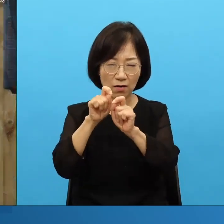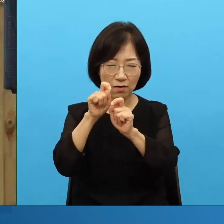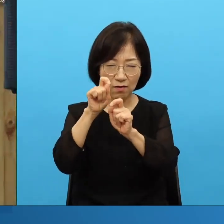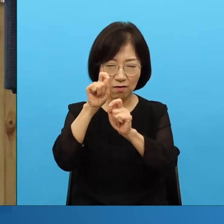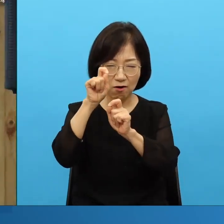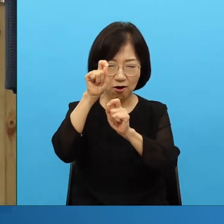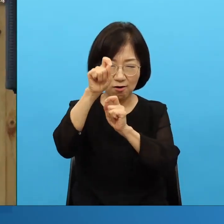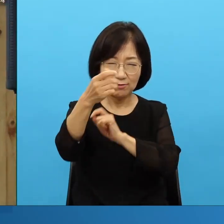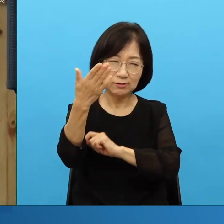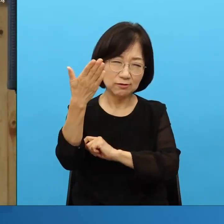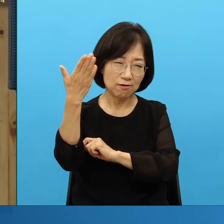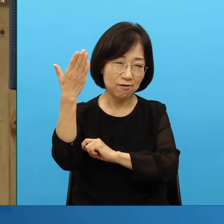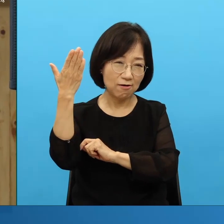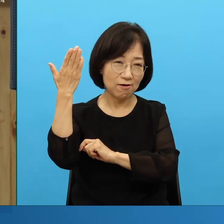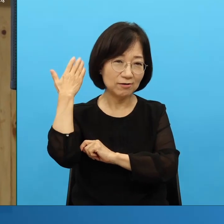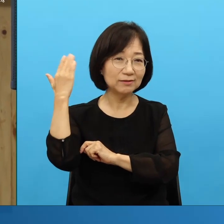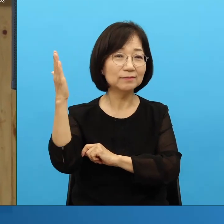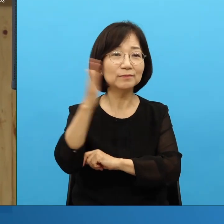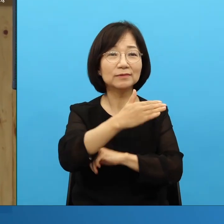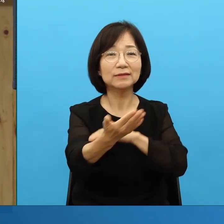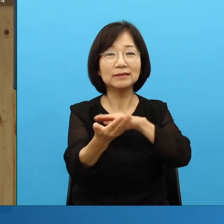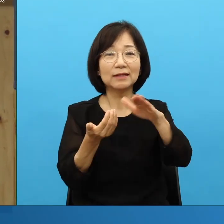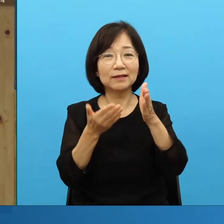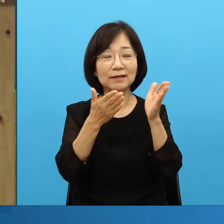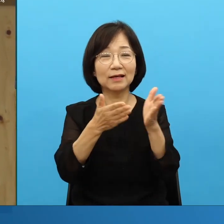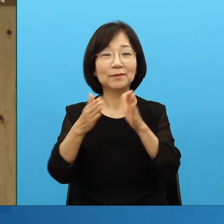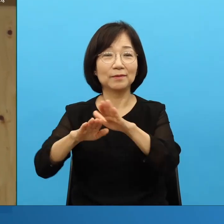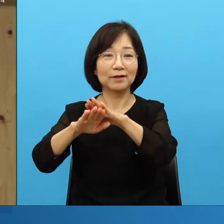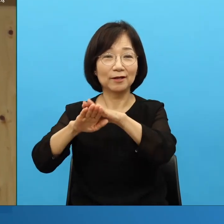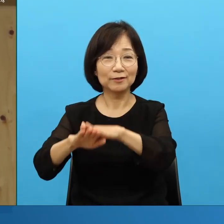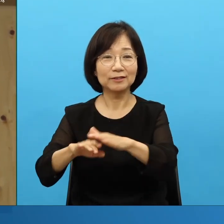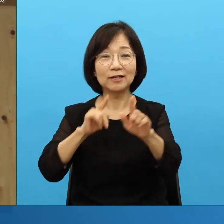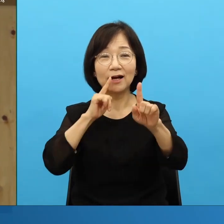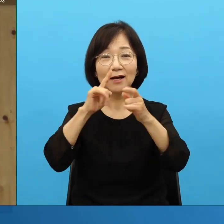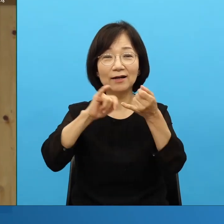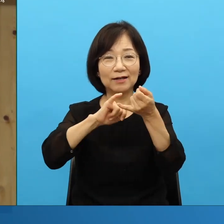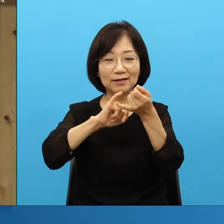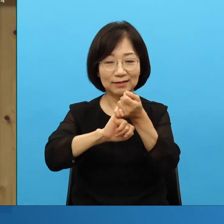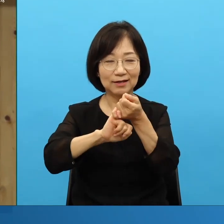전부터 예비된 언약의 흐름 속